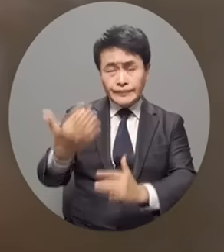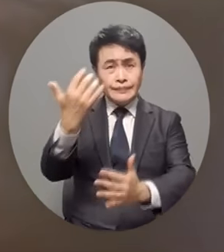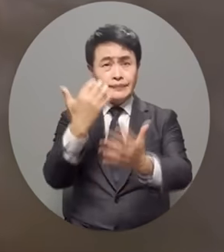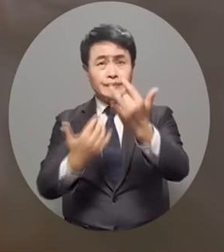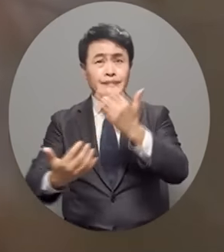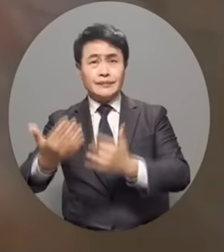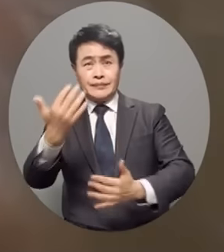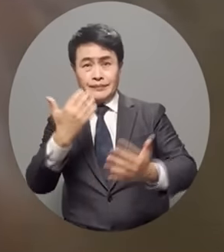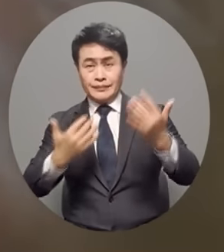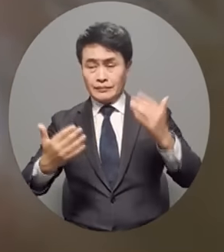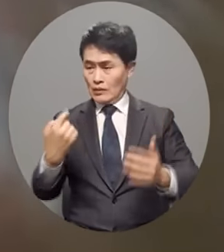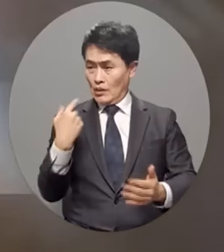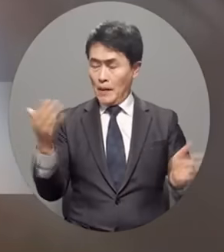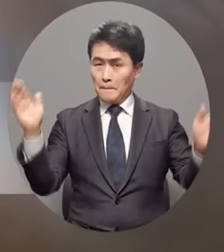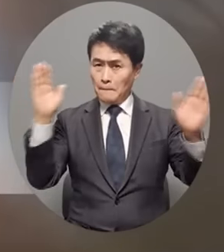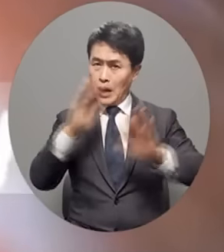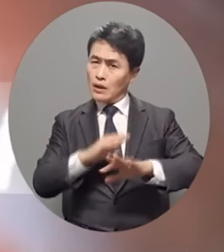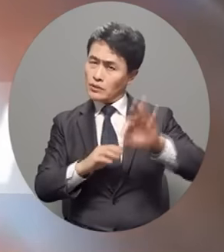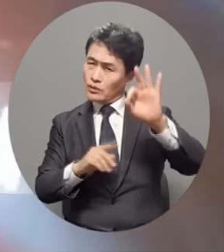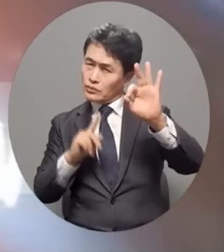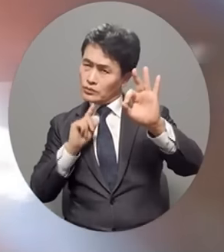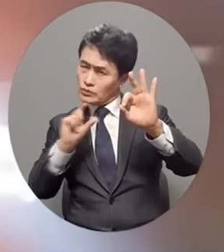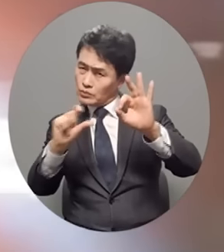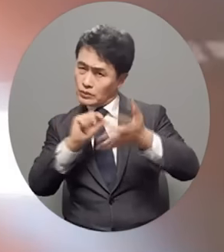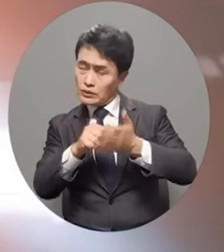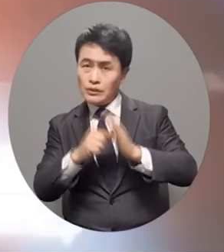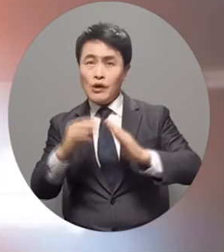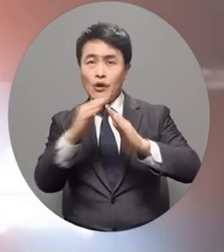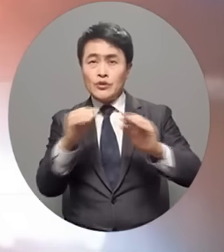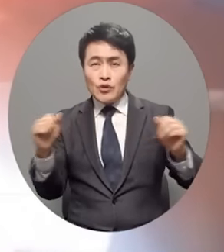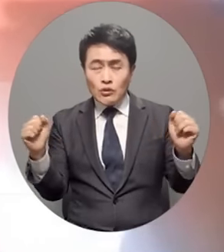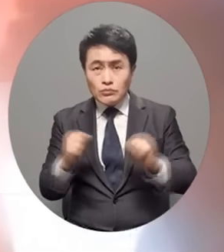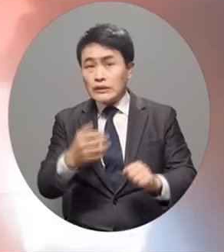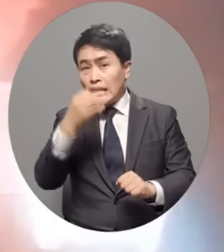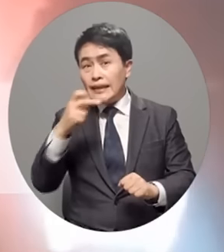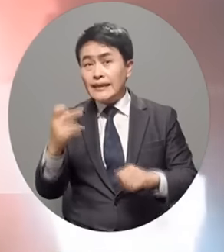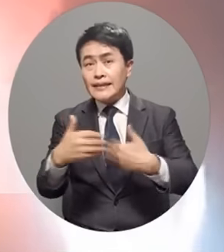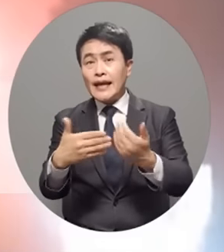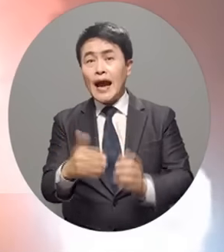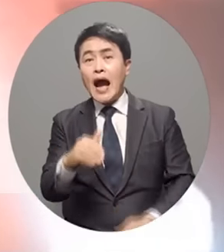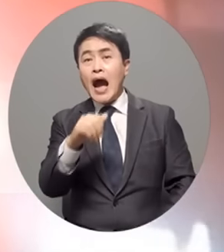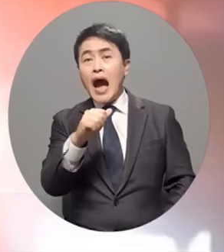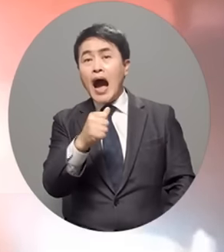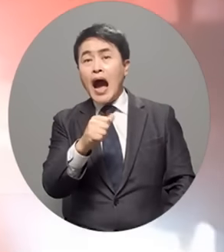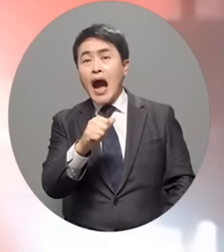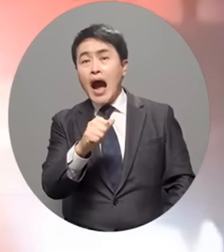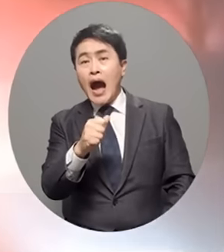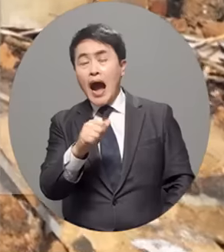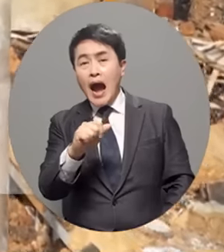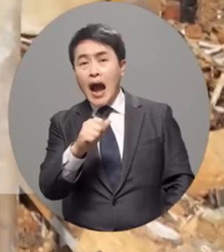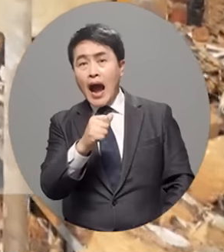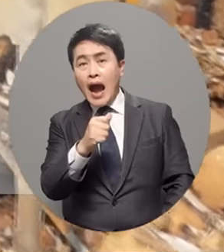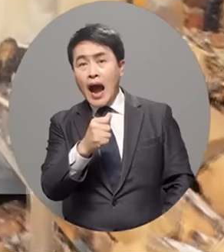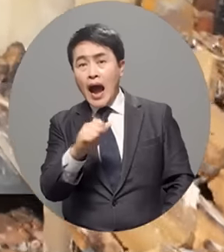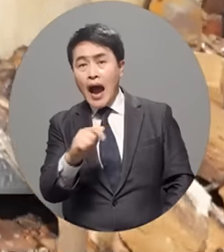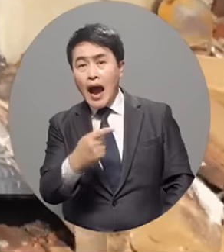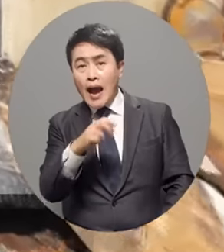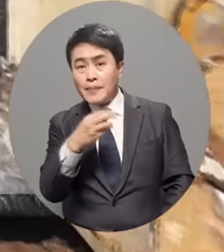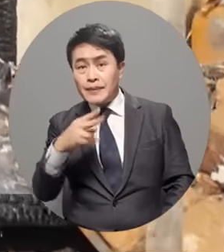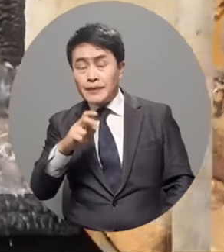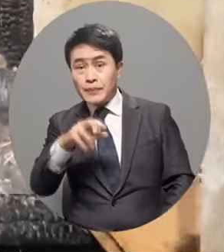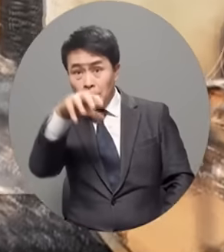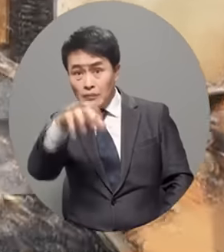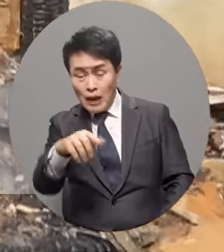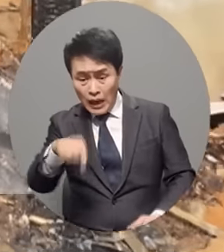오릅니다. 어젯밤 10시 15분쯤 전라북도 익산시 함남면 단독주택에서 불이 났습니다.